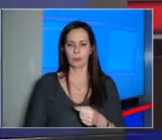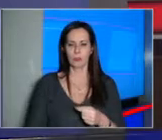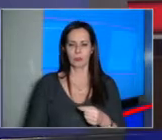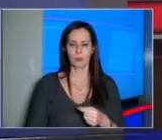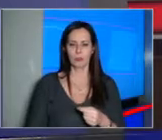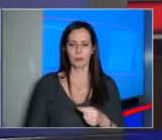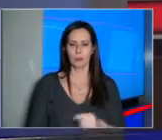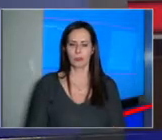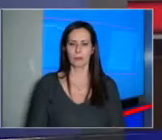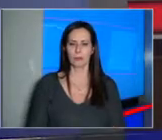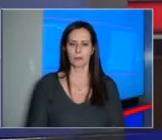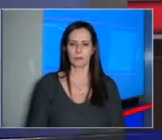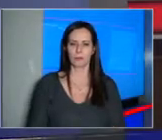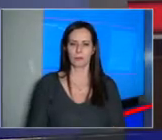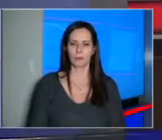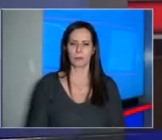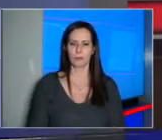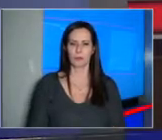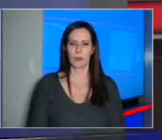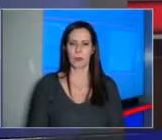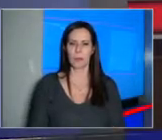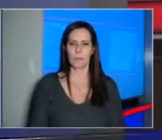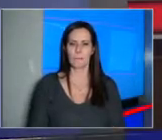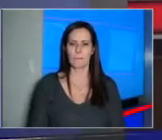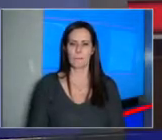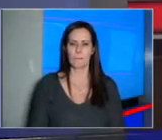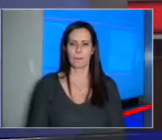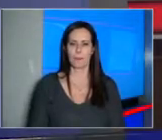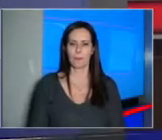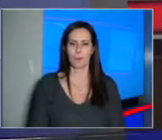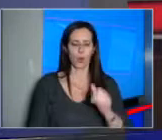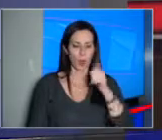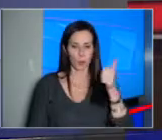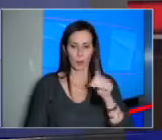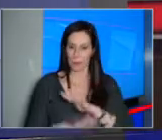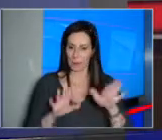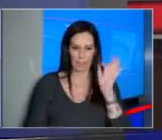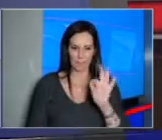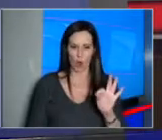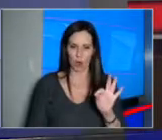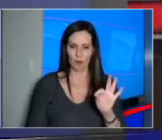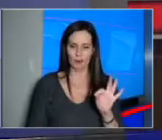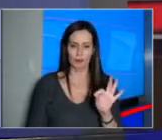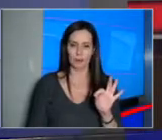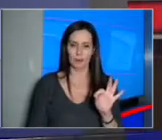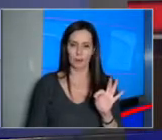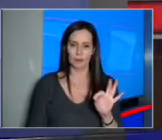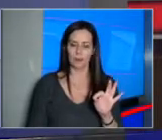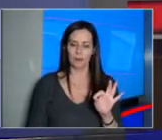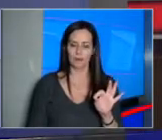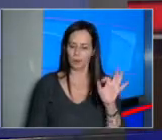צורת התנהלות הדברים הזאת. אז כך, ראשית, מבלי לפגוע בעיסוקו של